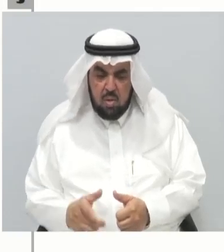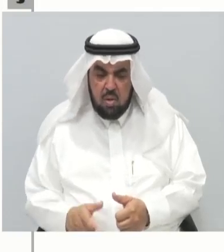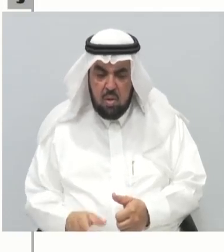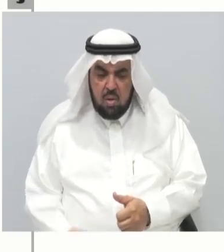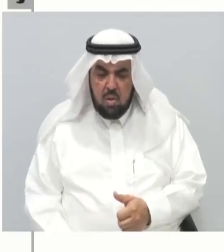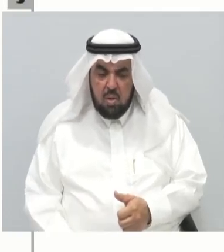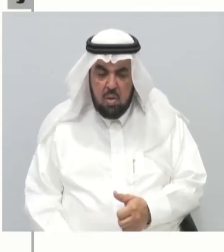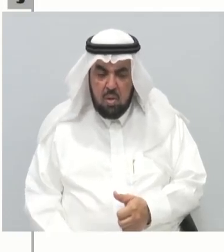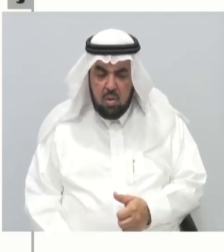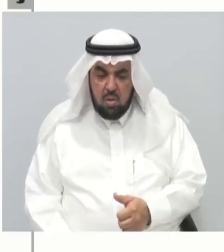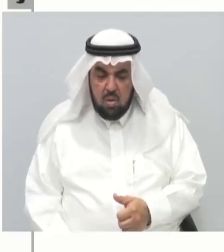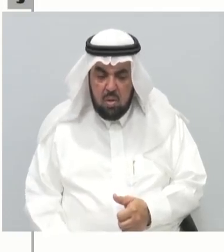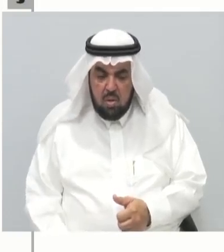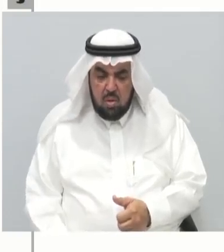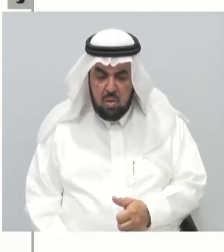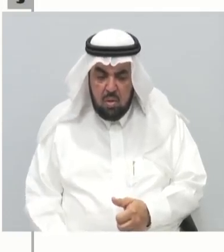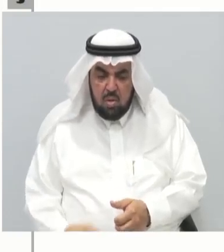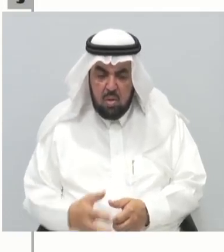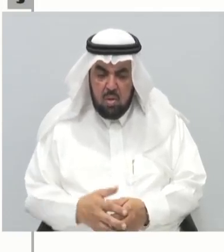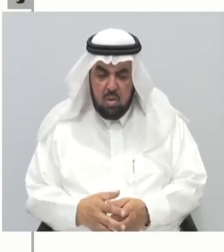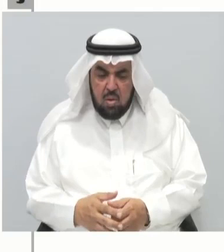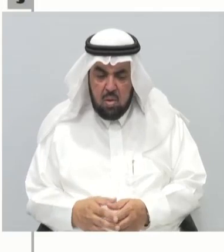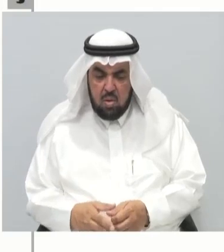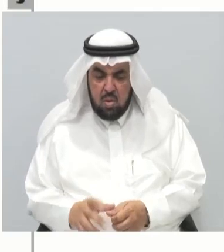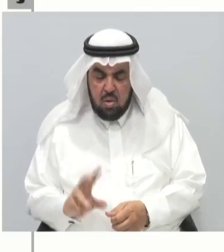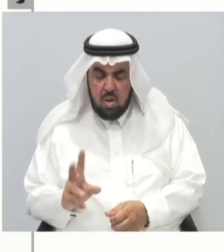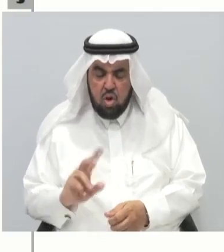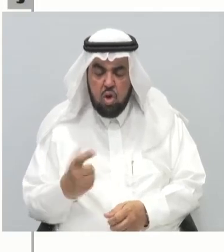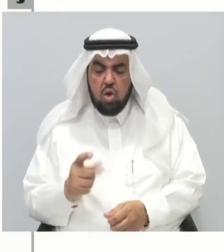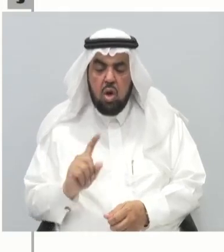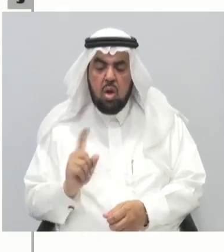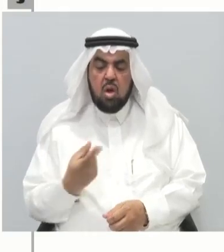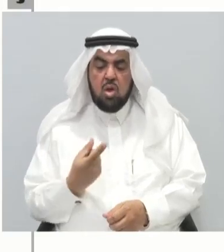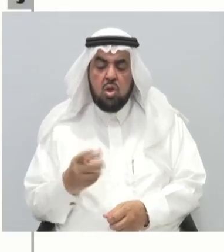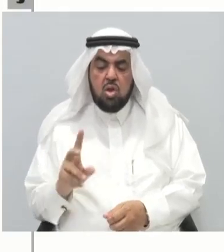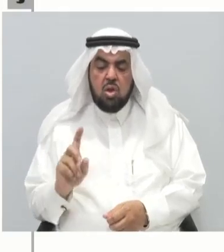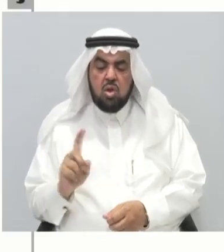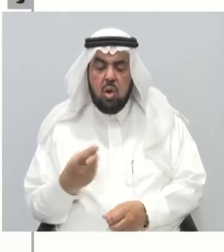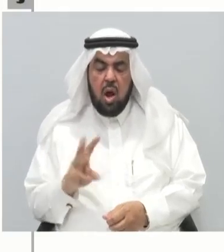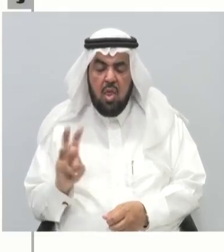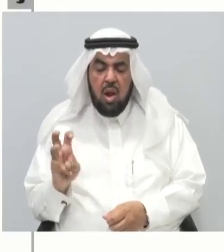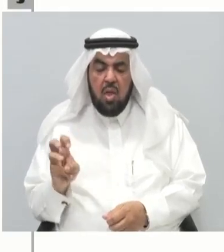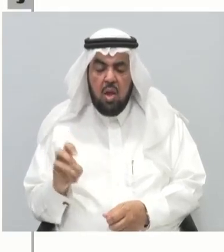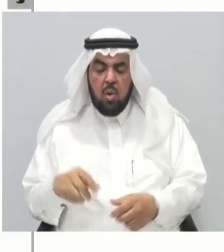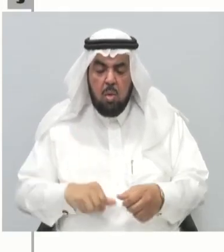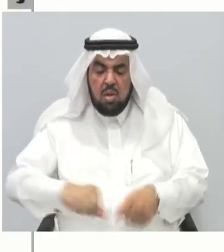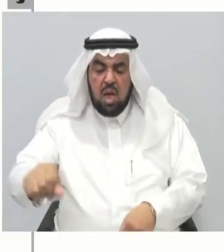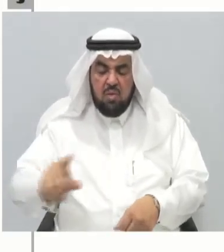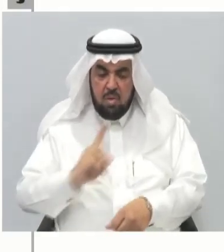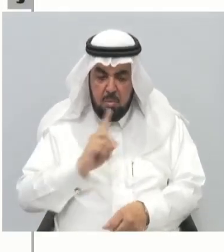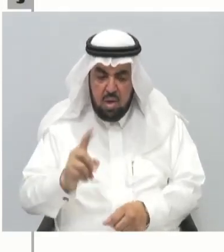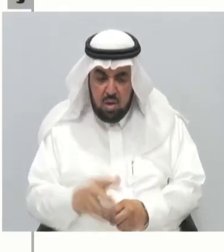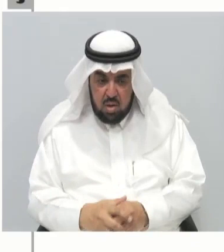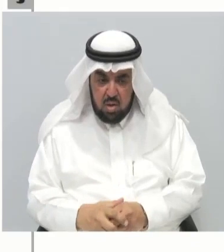شكل او بلوك او يعني مجموعه من البرمجه او مجموعه من اللابينات البرمجيه مع بعضها